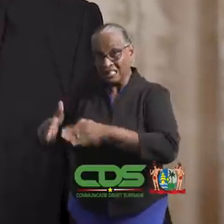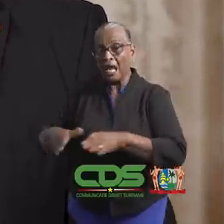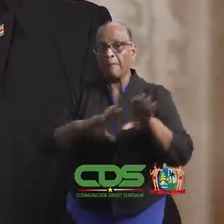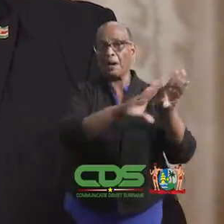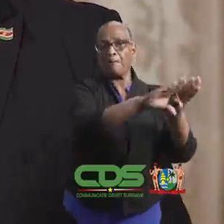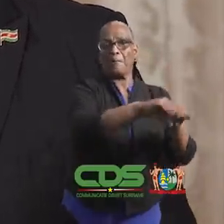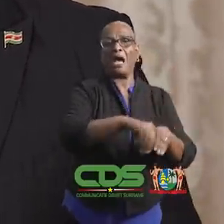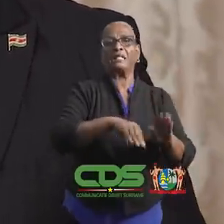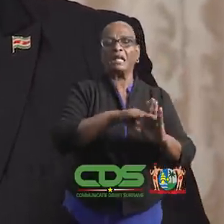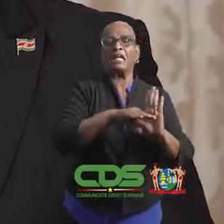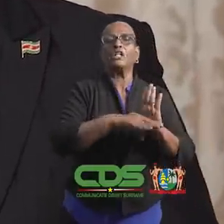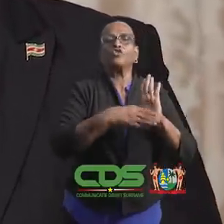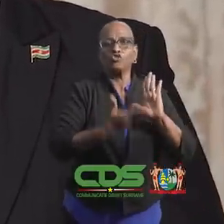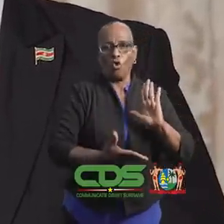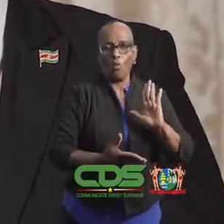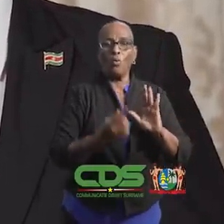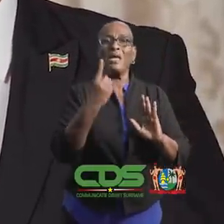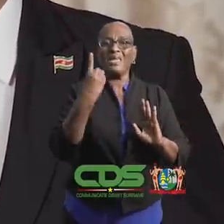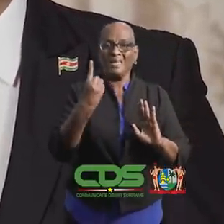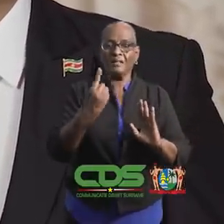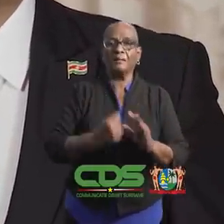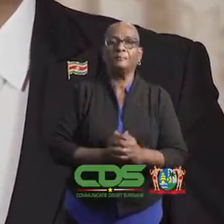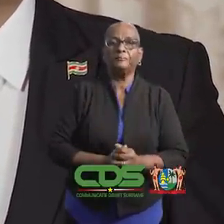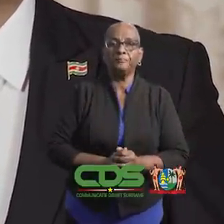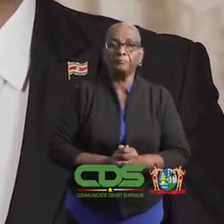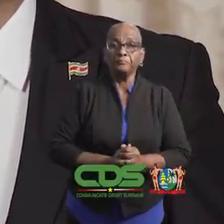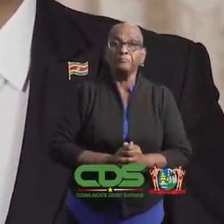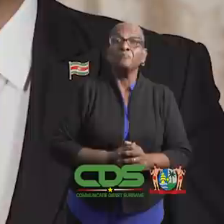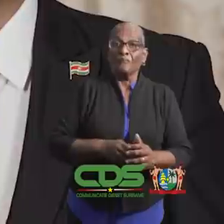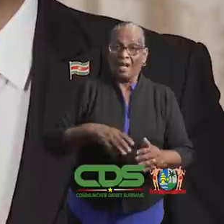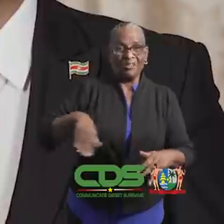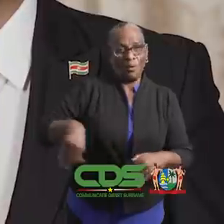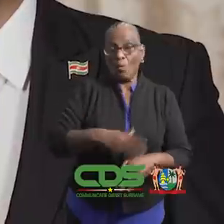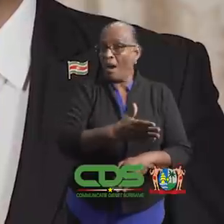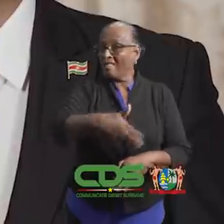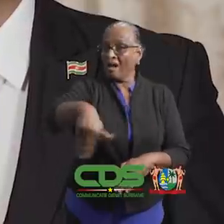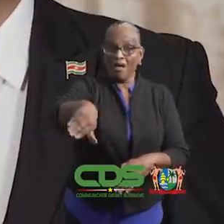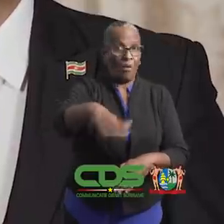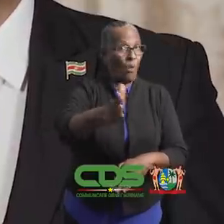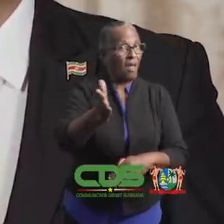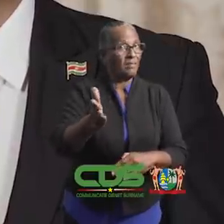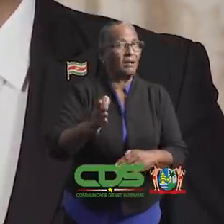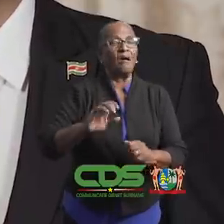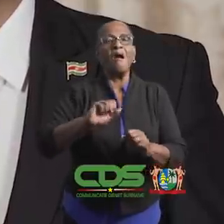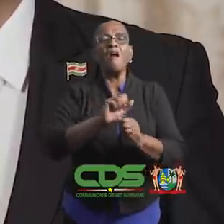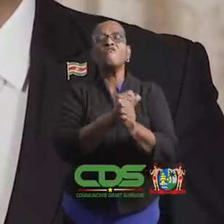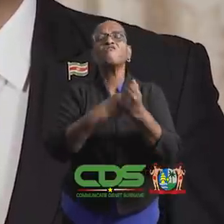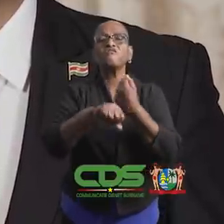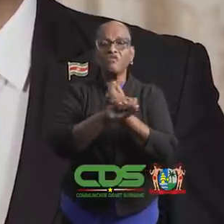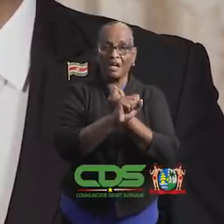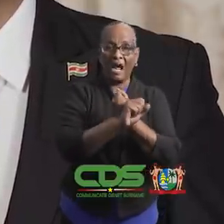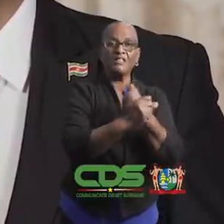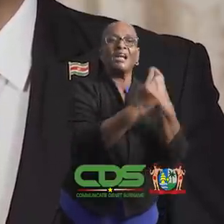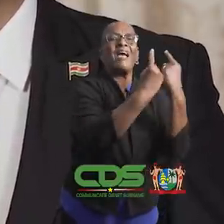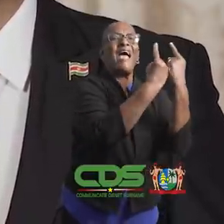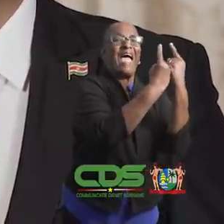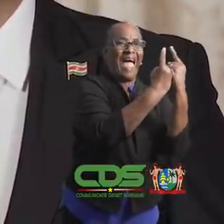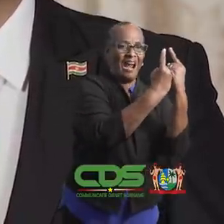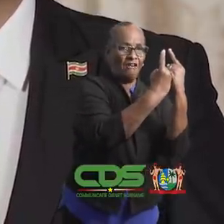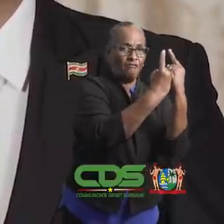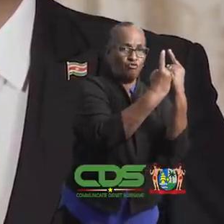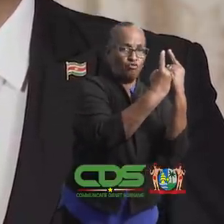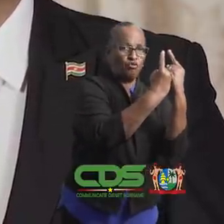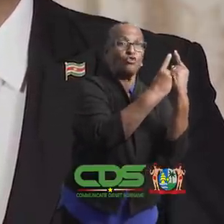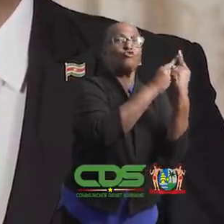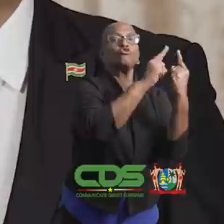maatregelen. Maatregel 1. Het uitgaansverbod wordt gewijzigd naar 11 uur in de avond tot 5